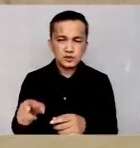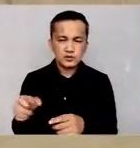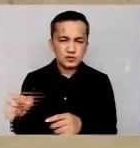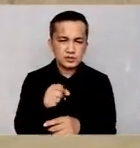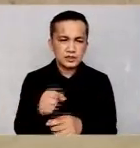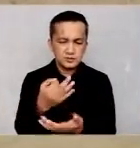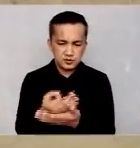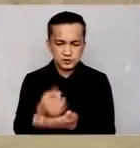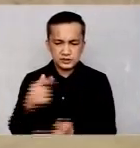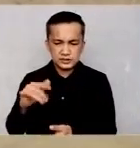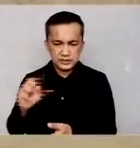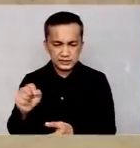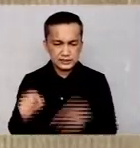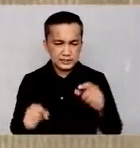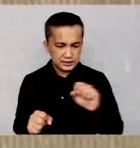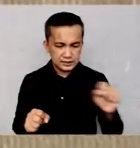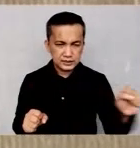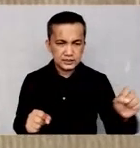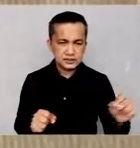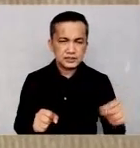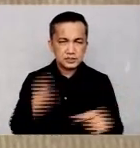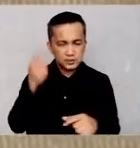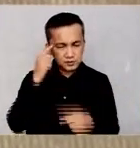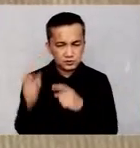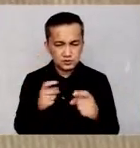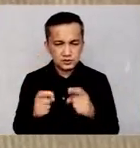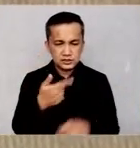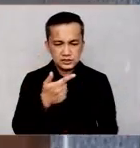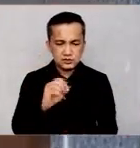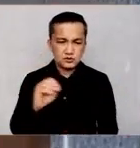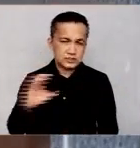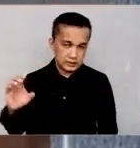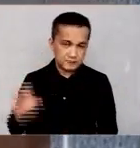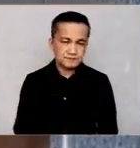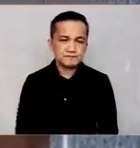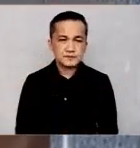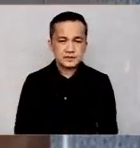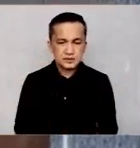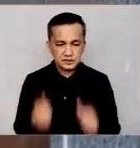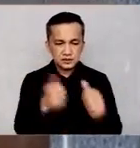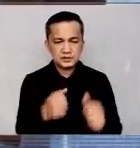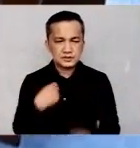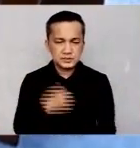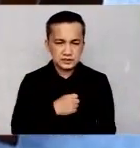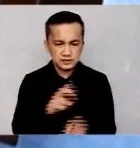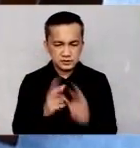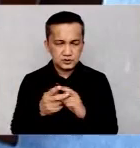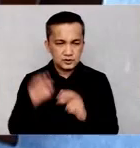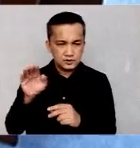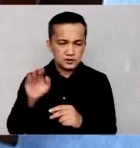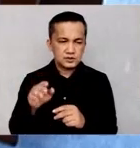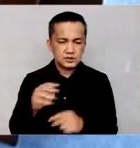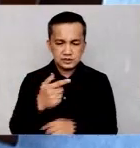GSIS na pawang mga government-owned and controlled corporation o GOCC. Alinsunod sa provision sa Senate version ng panukala, ang mga